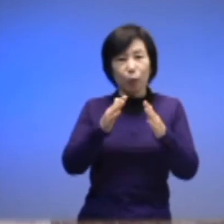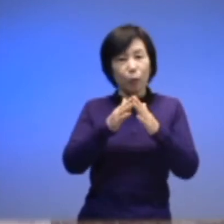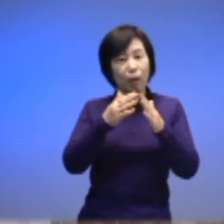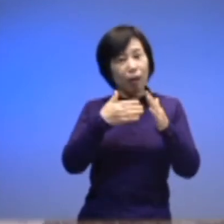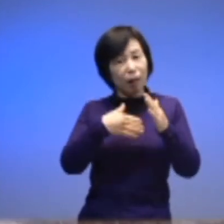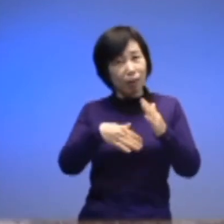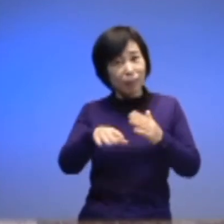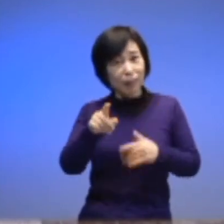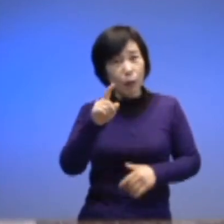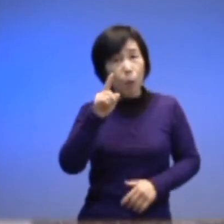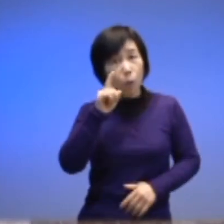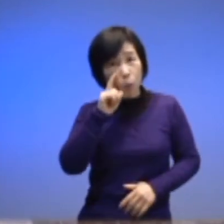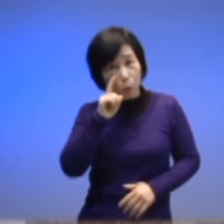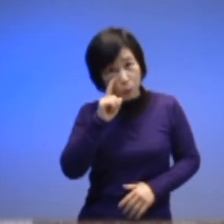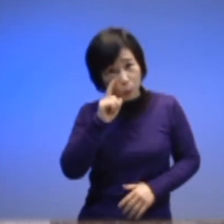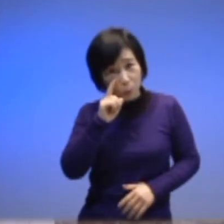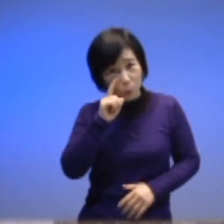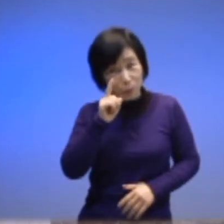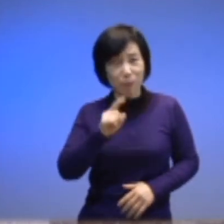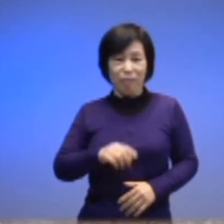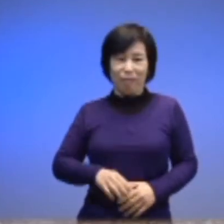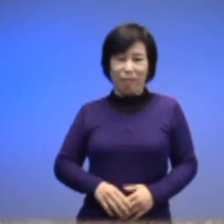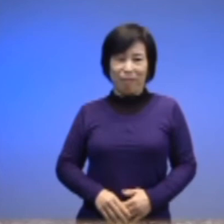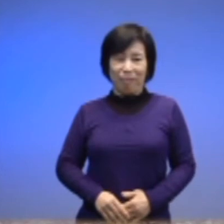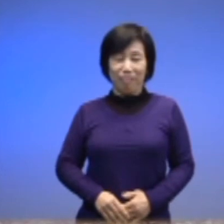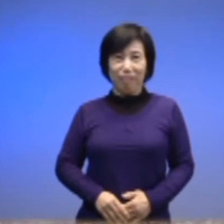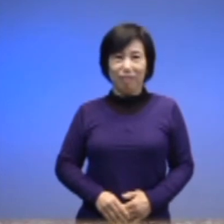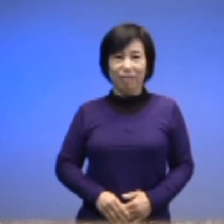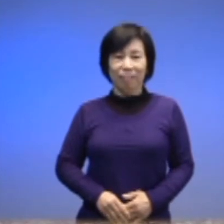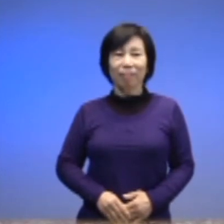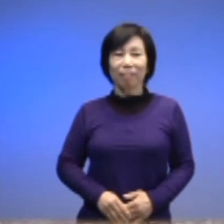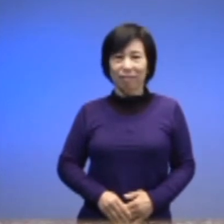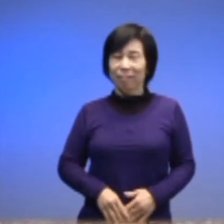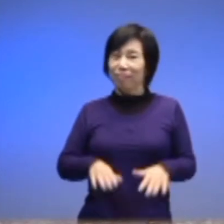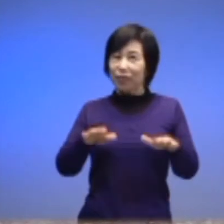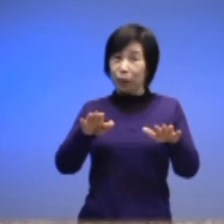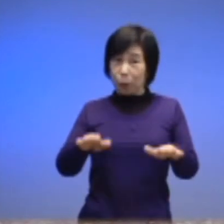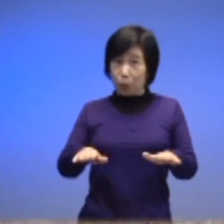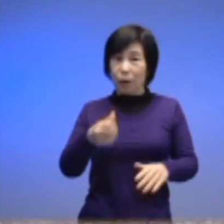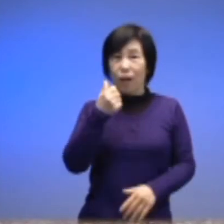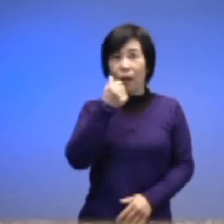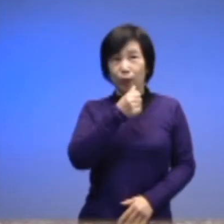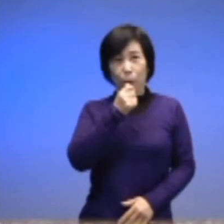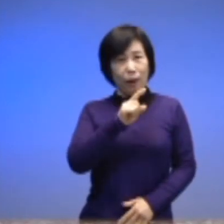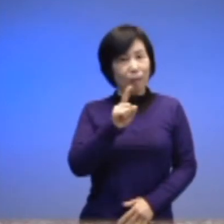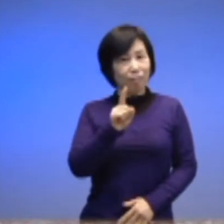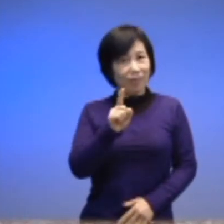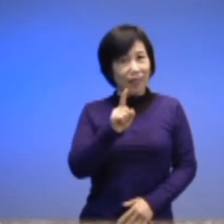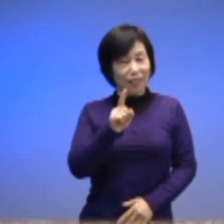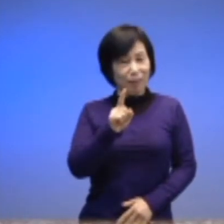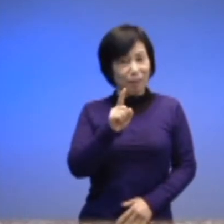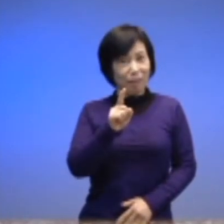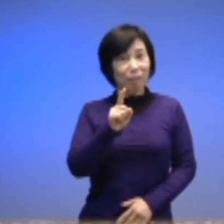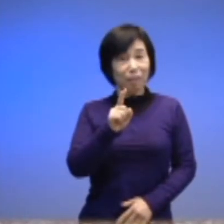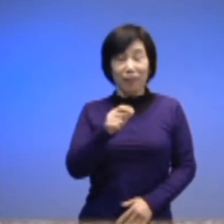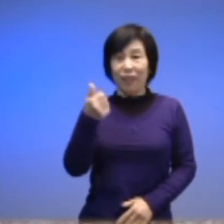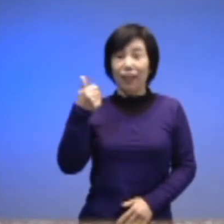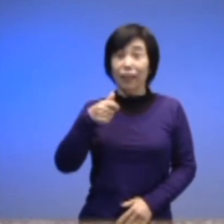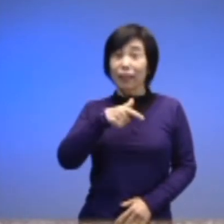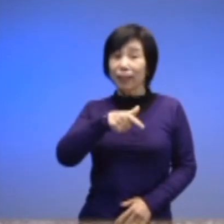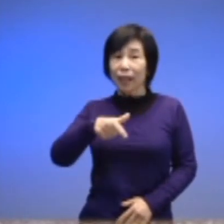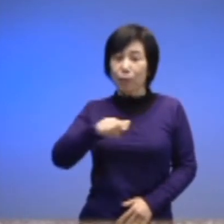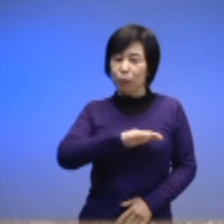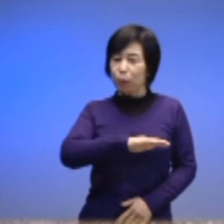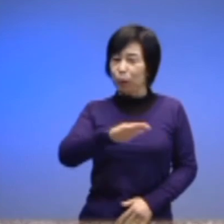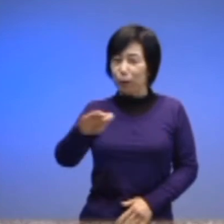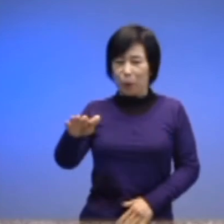を感じに外に出かけてみませんか？そこで今回はお出かけにぴったりの場所、南部丘